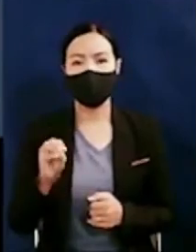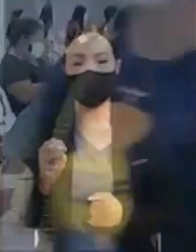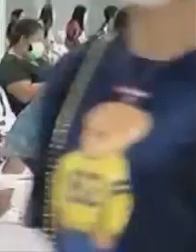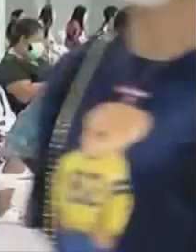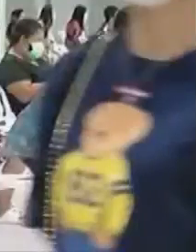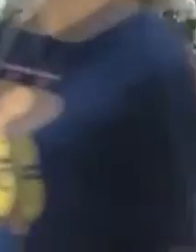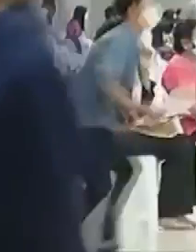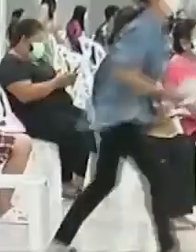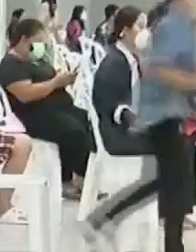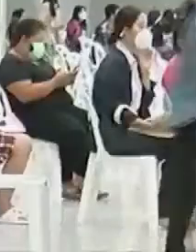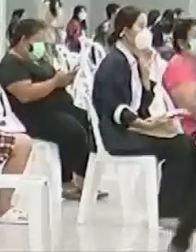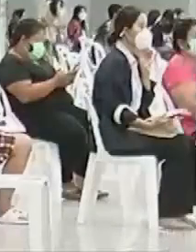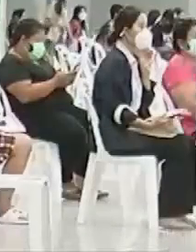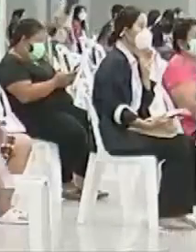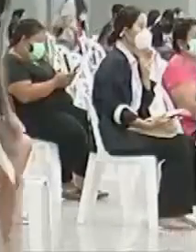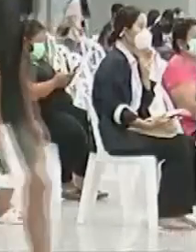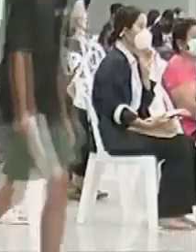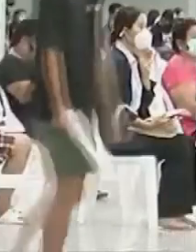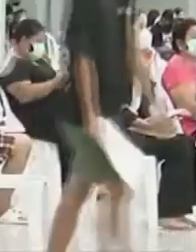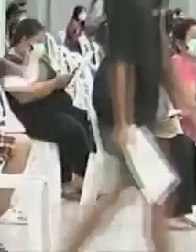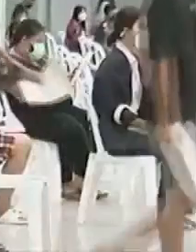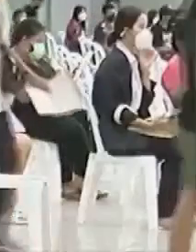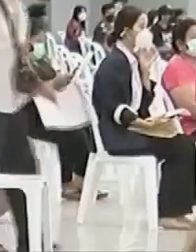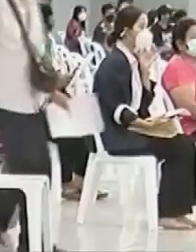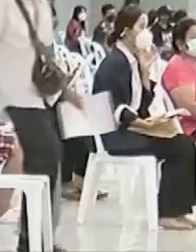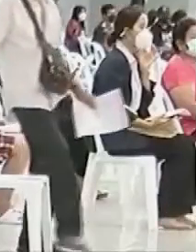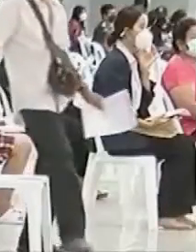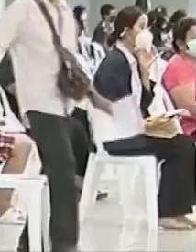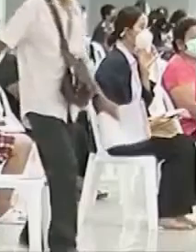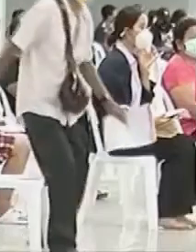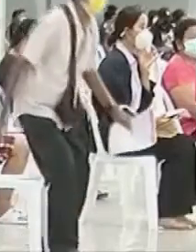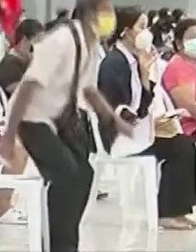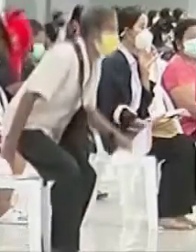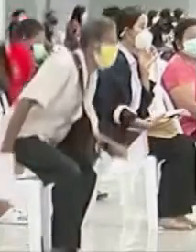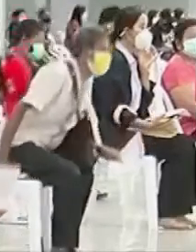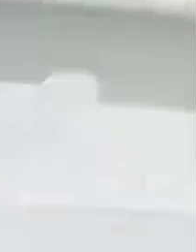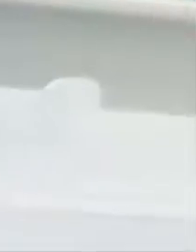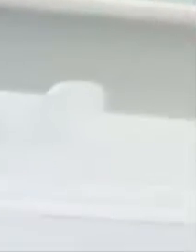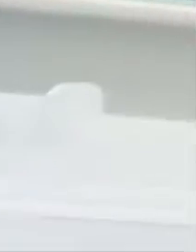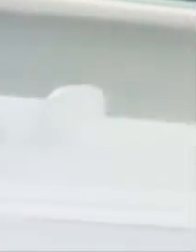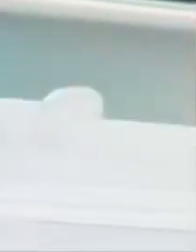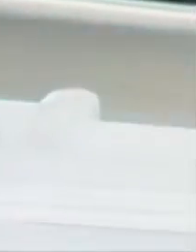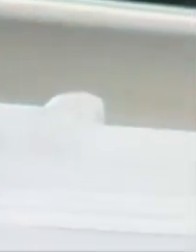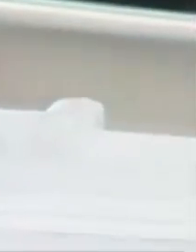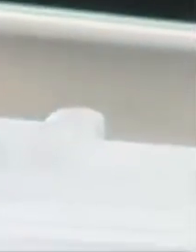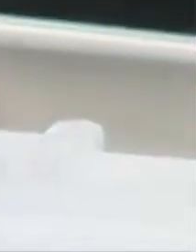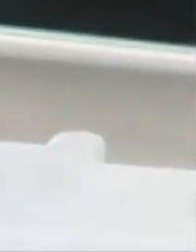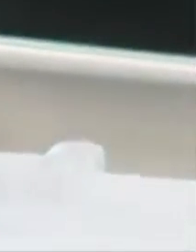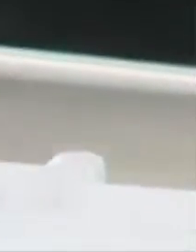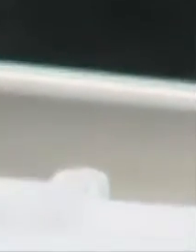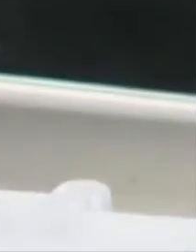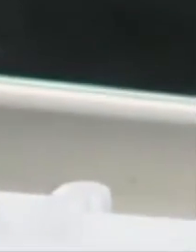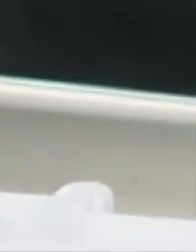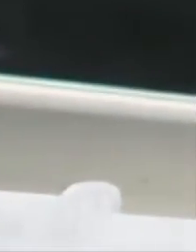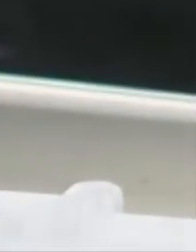พิจารณาให้ฉีดวัคซีนแบบไขว้ว่าได้หรือไม่ได้นั้นเนี่ยนะครับท่านก็อธิบายว่าความหมายคือองค์การอนามัยโลกให้แต่ละประเทศ